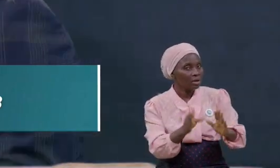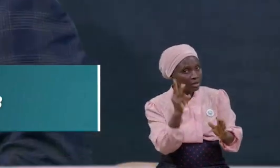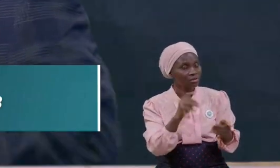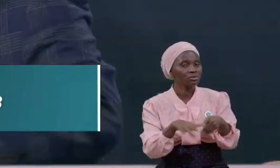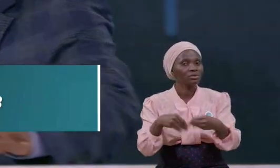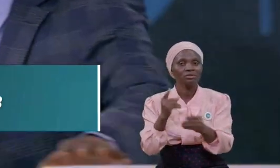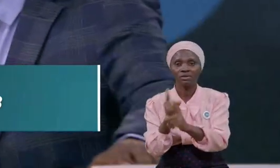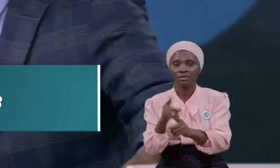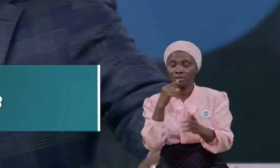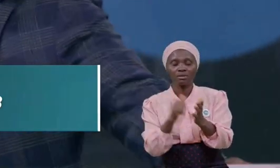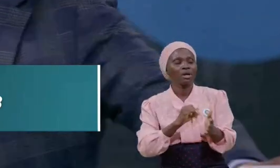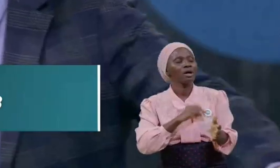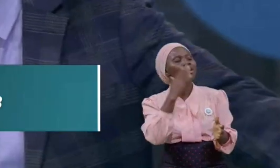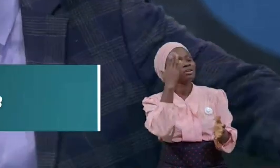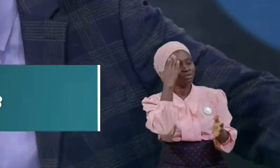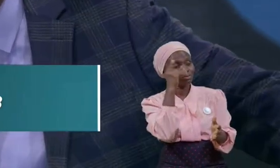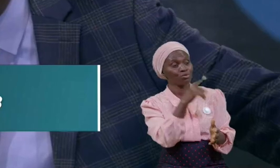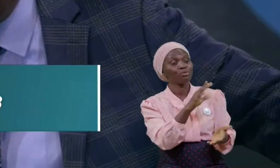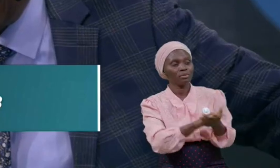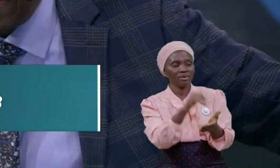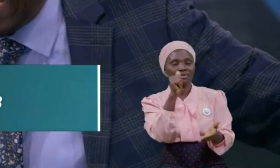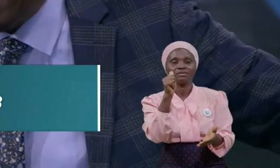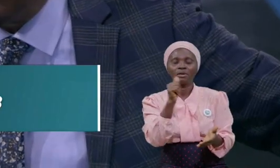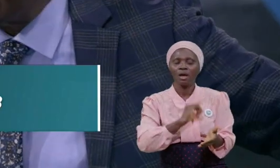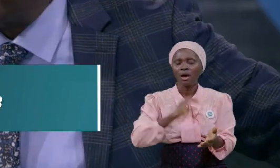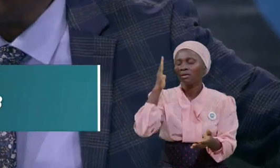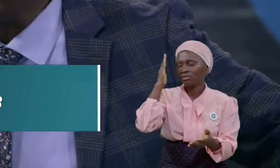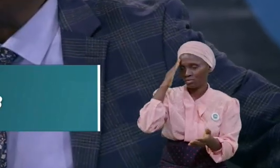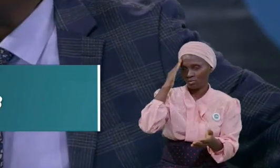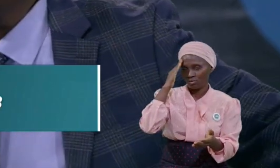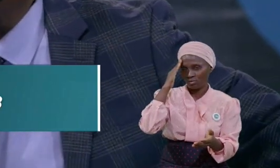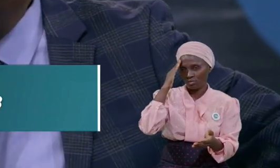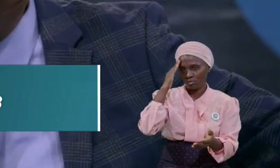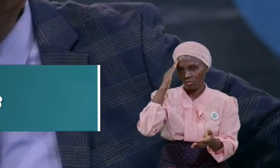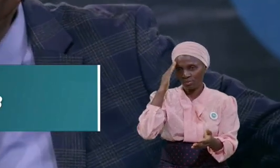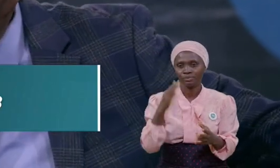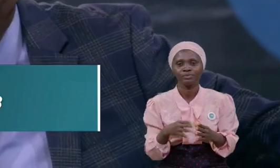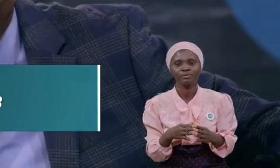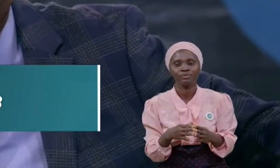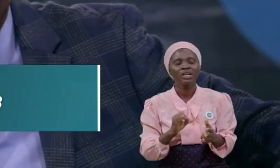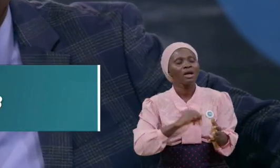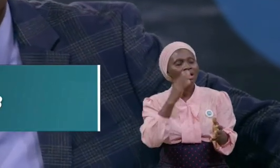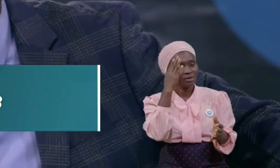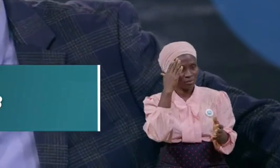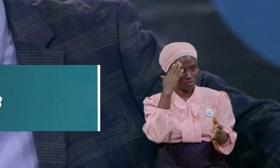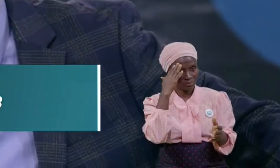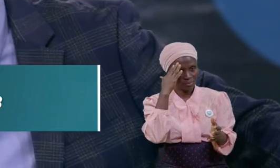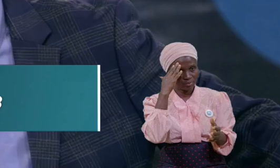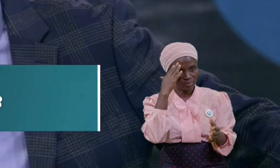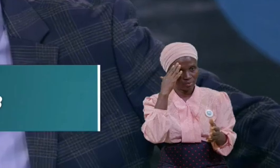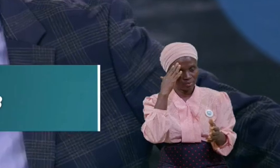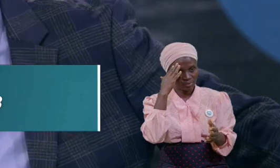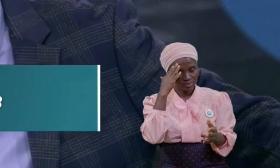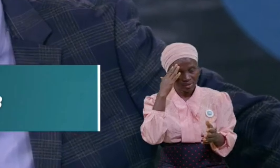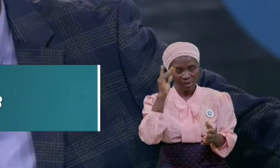Crois-tu au prophète, au roi Agrippa? Il lui a pas laissé le temps de répondre. Je sais que tu y crois, président. Je